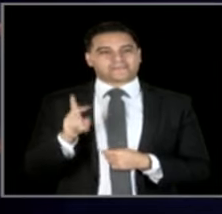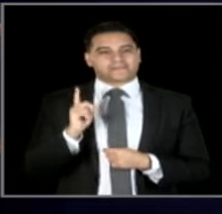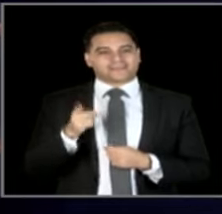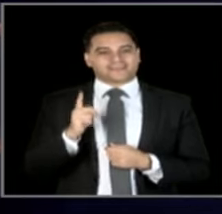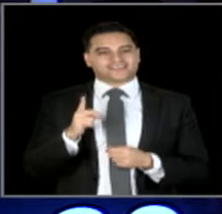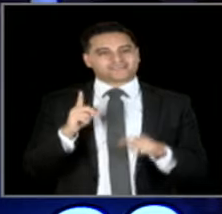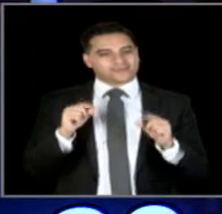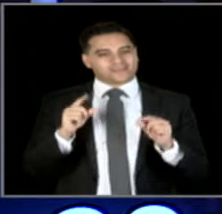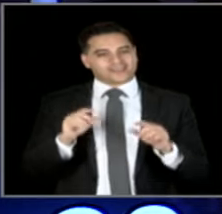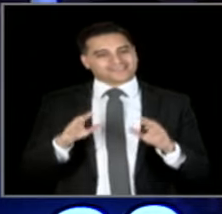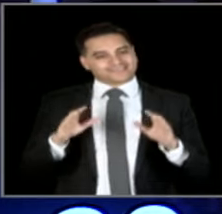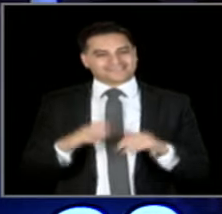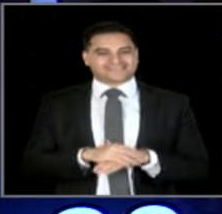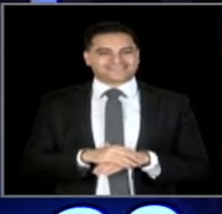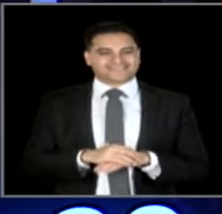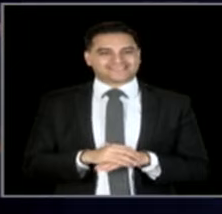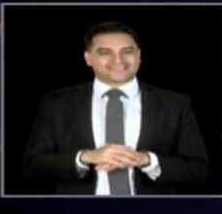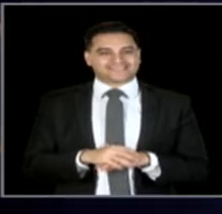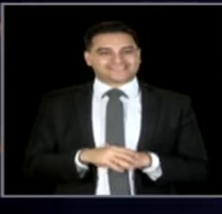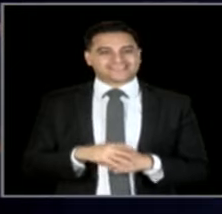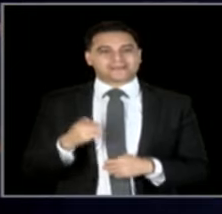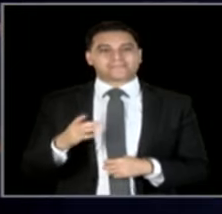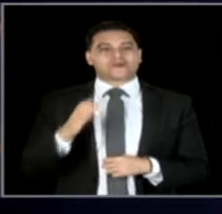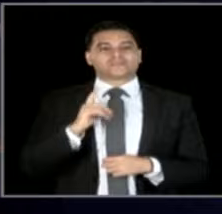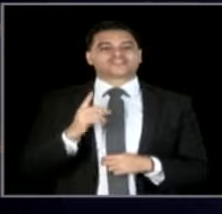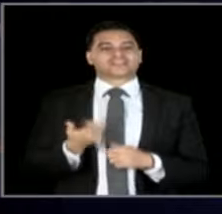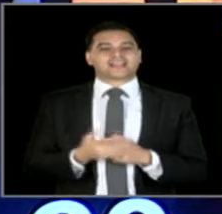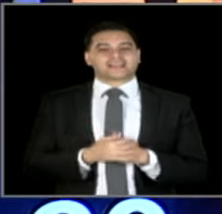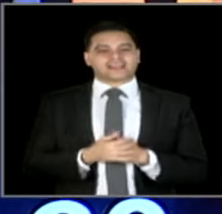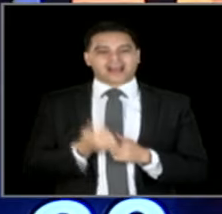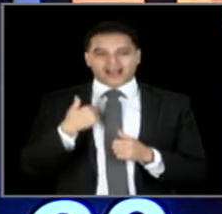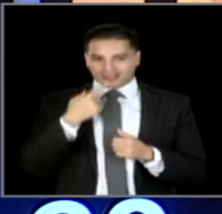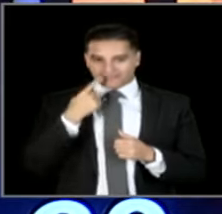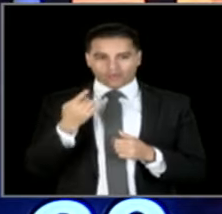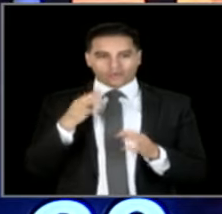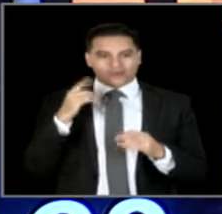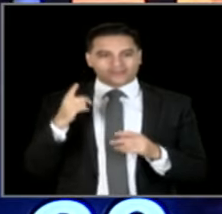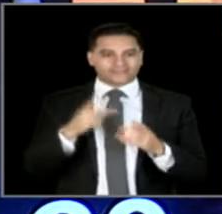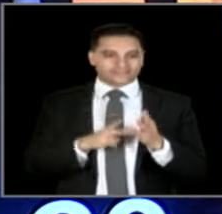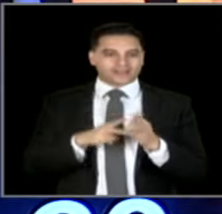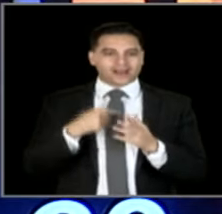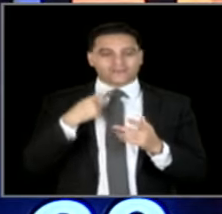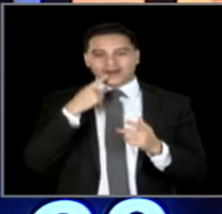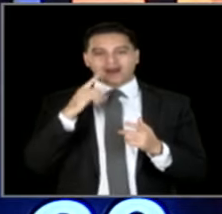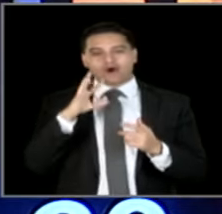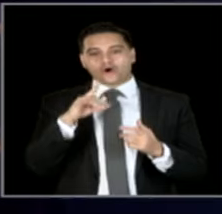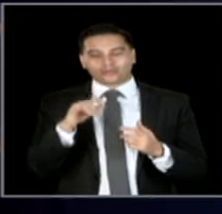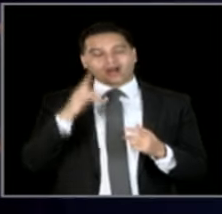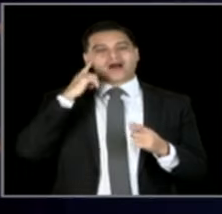ريهام متألق. طب ما جاوبتيش ليه؟ أنا بقول له هدى حاجة فهو كمل الاسم فافتكر